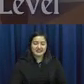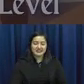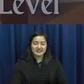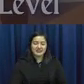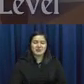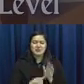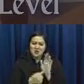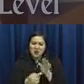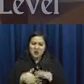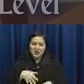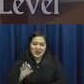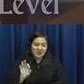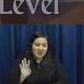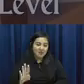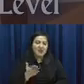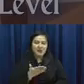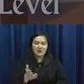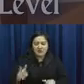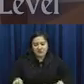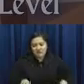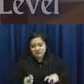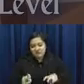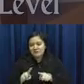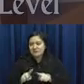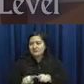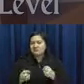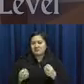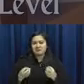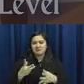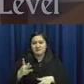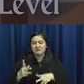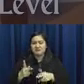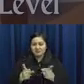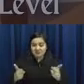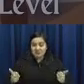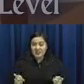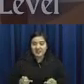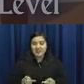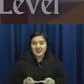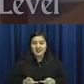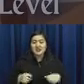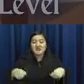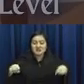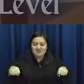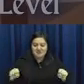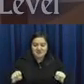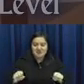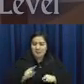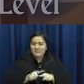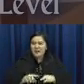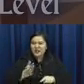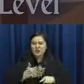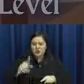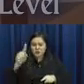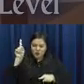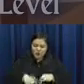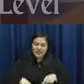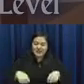sa ganyan. Pero amen. Hindi ka makapag, nakakalungkot, no? Amen. Hindi ka makapag-rice, papunta ng church every Sunday.